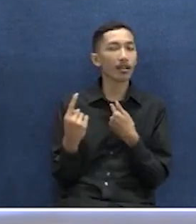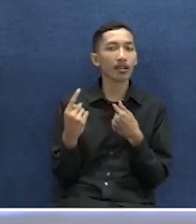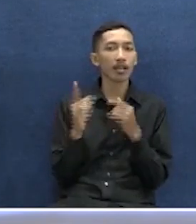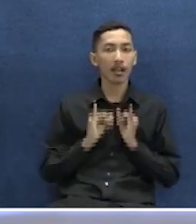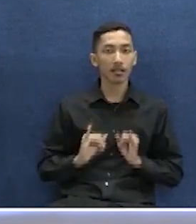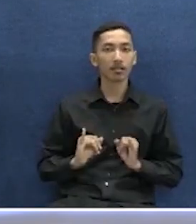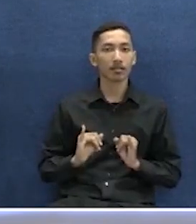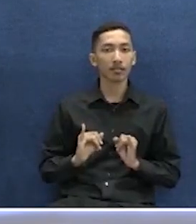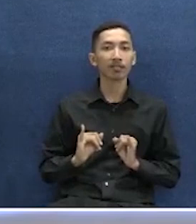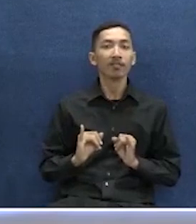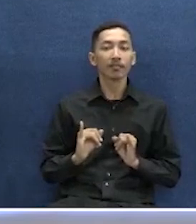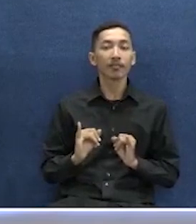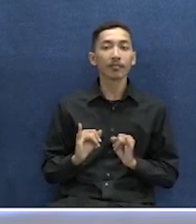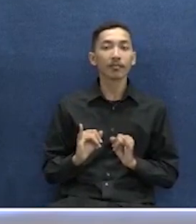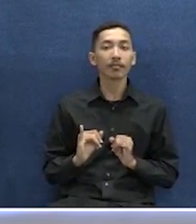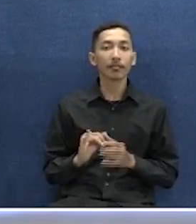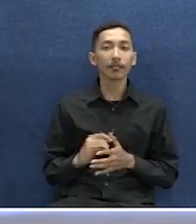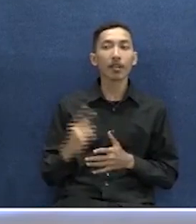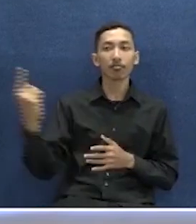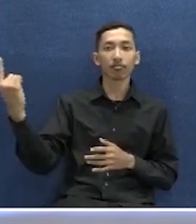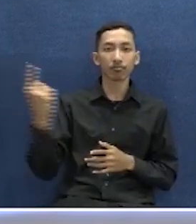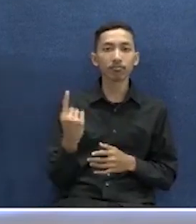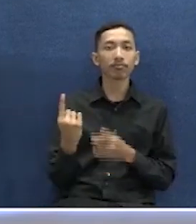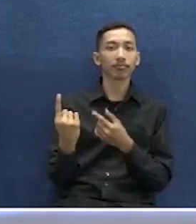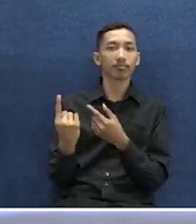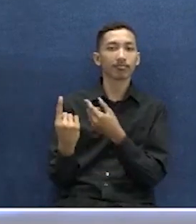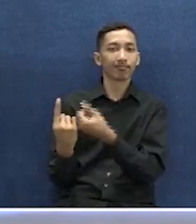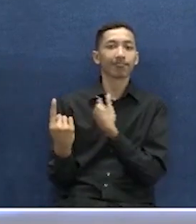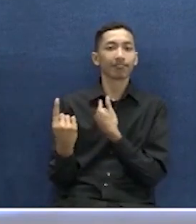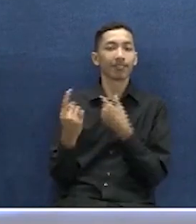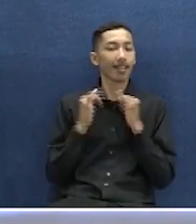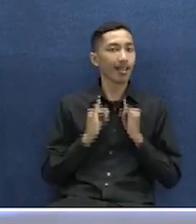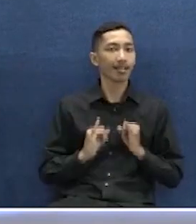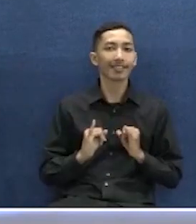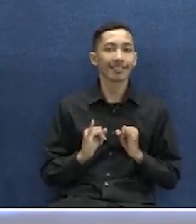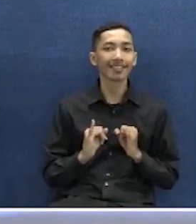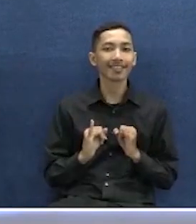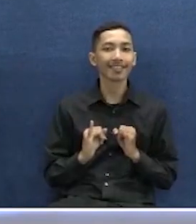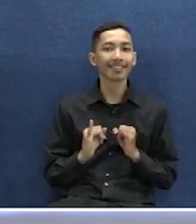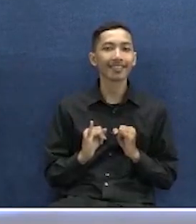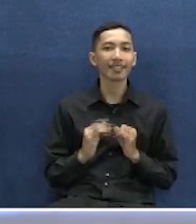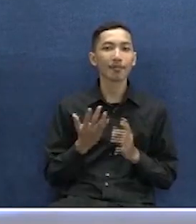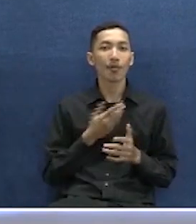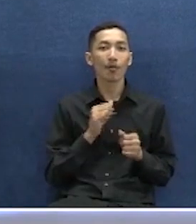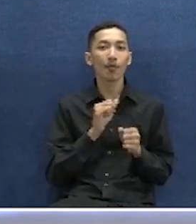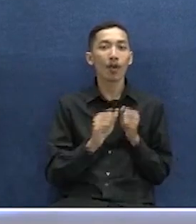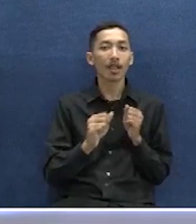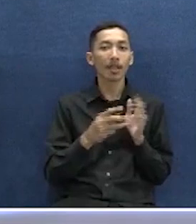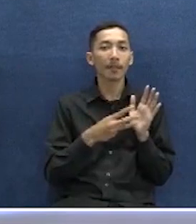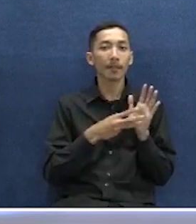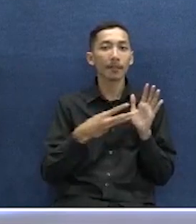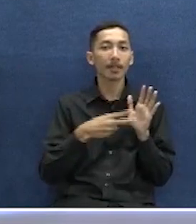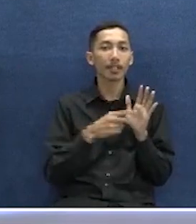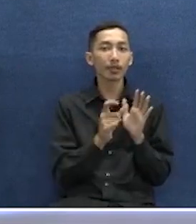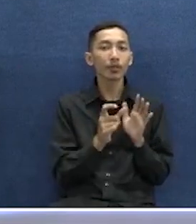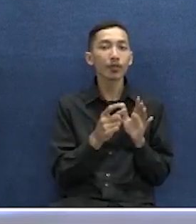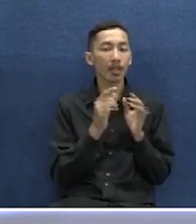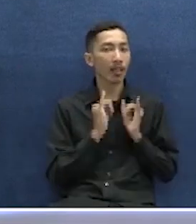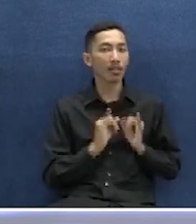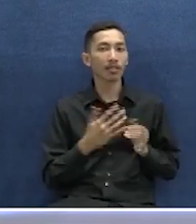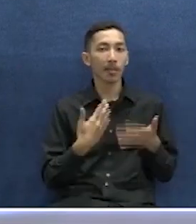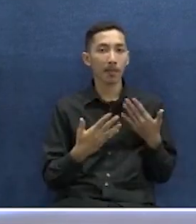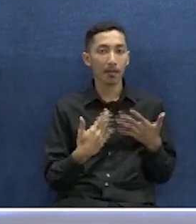kafe sama saya bayar seikhlasnya khasnya developing untuk menunya juga bayar seikhlasnya tapi kalau trading di tempat saya memang